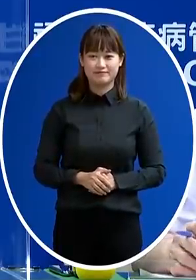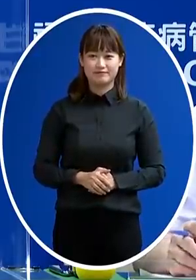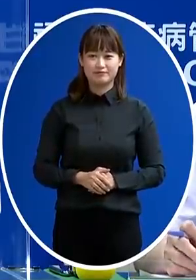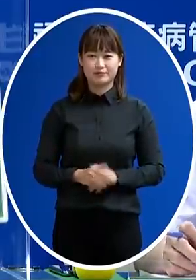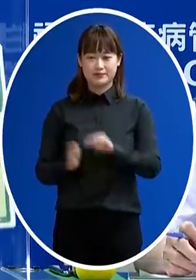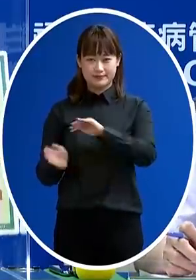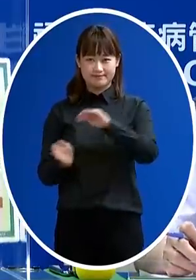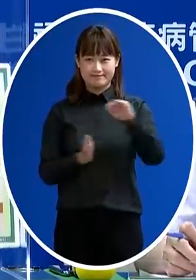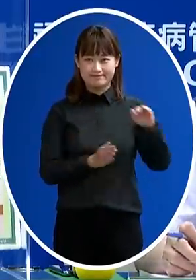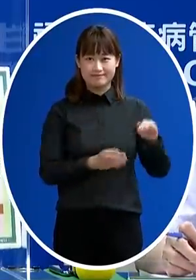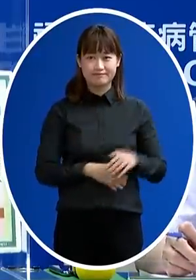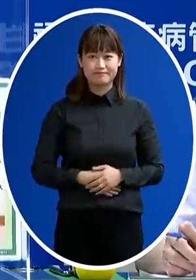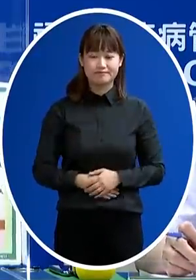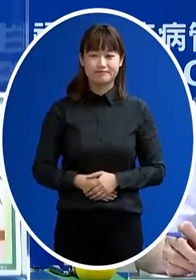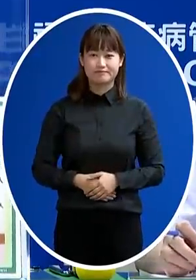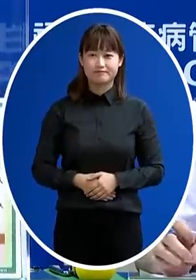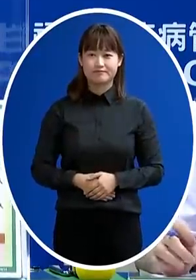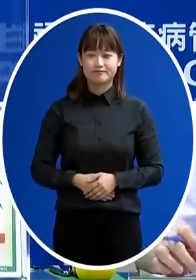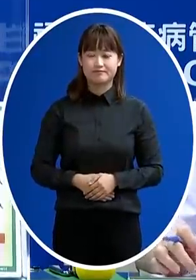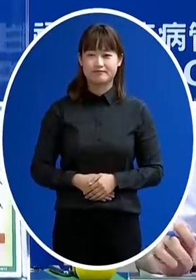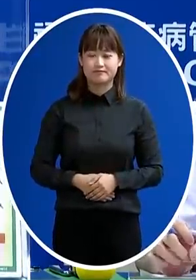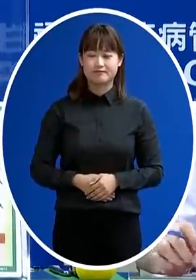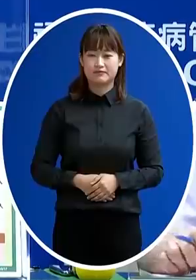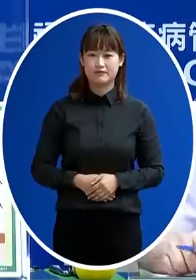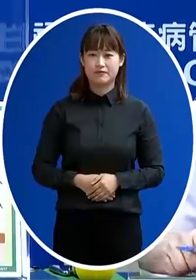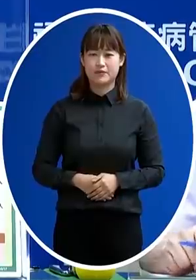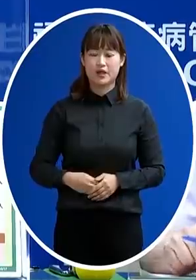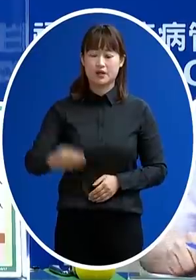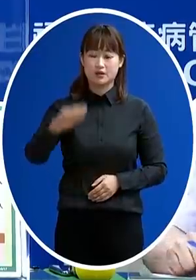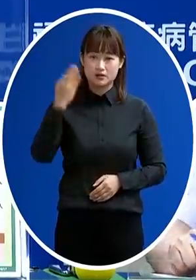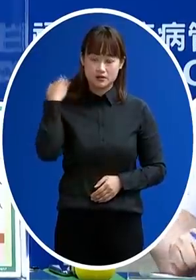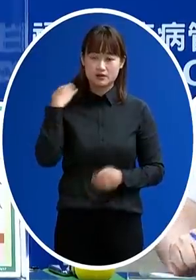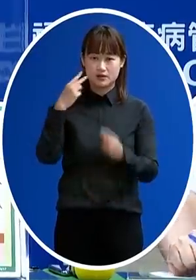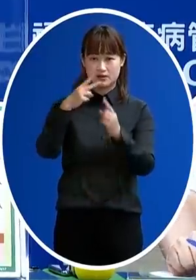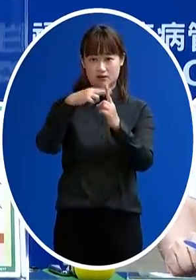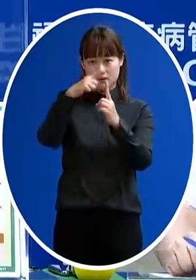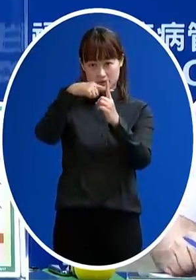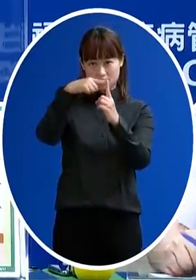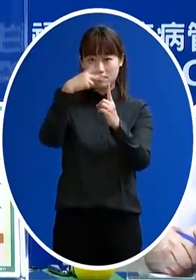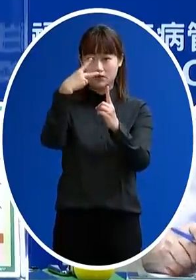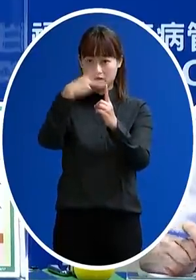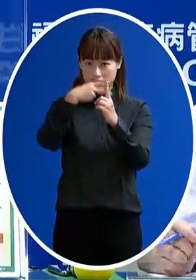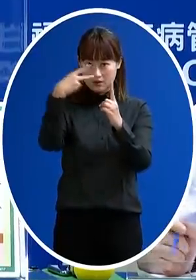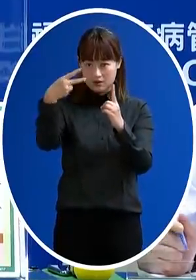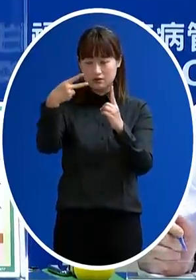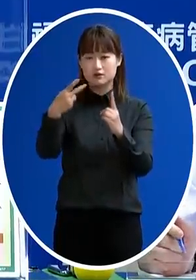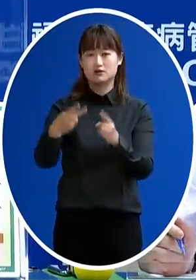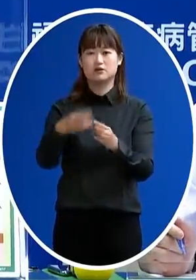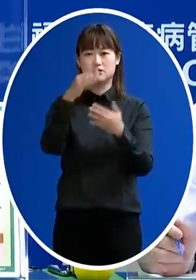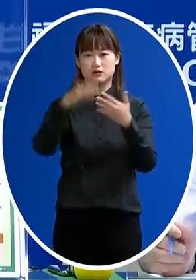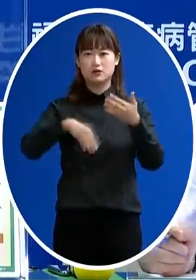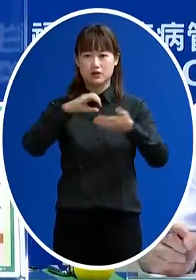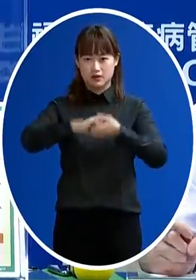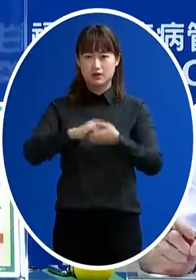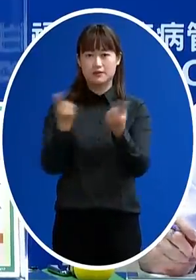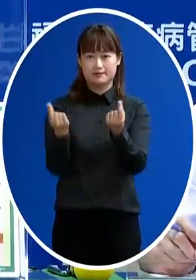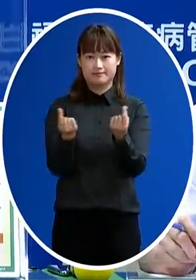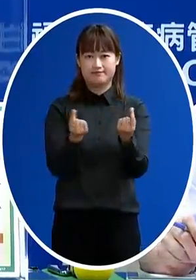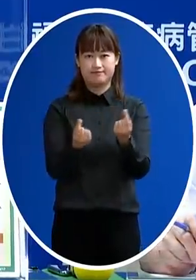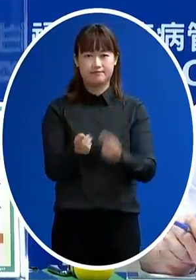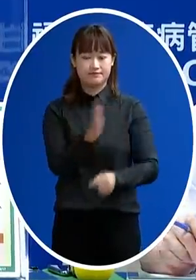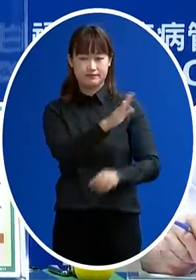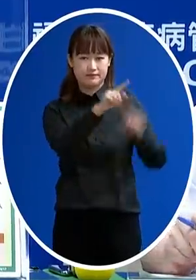再是一样嘛这是原来我们就是在二级里面相关的规定那我的右手边这边